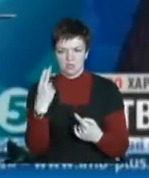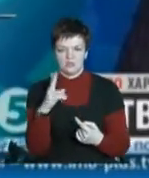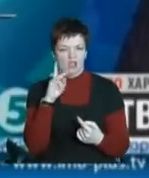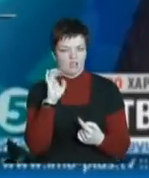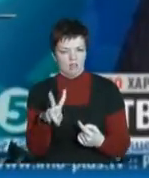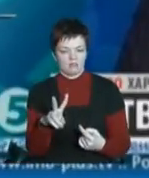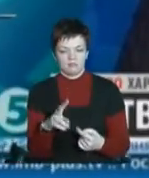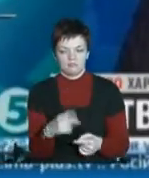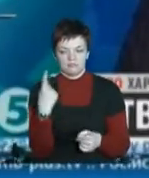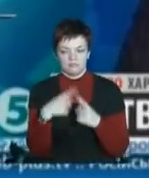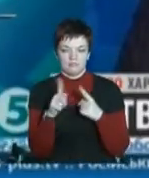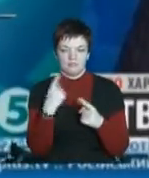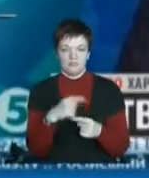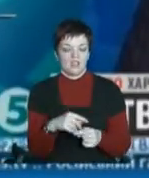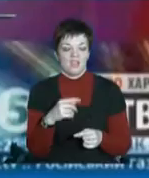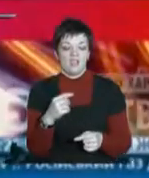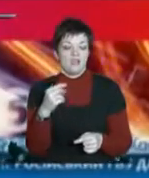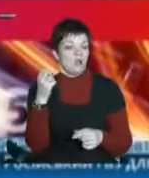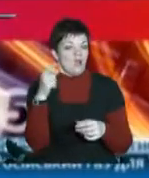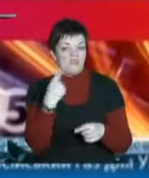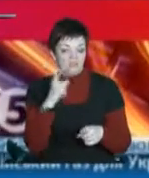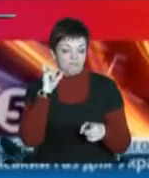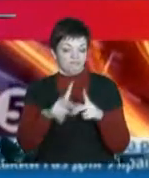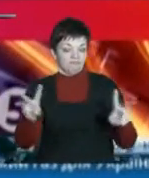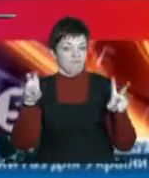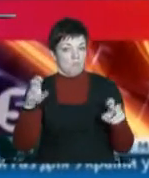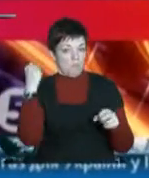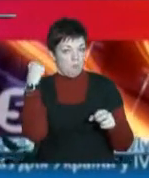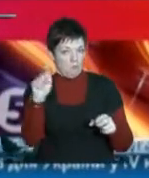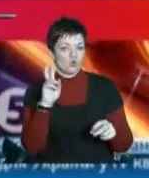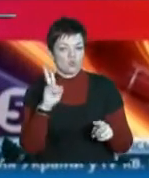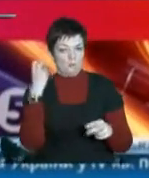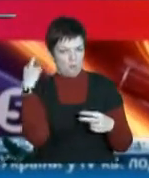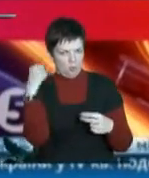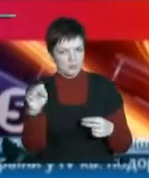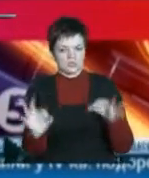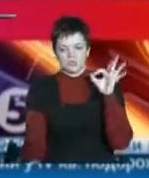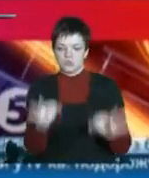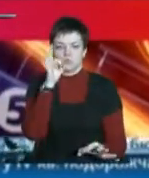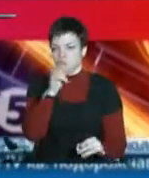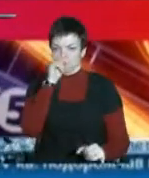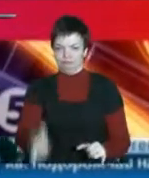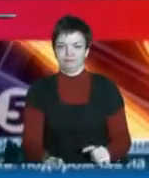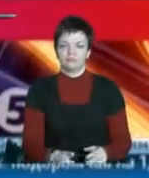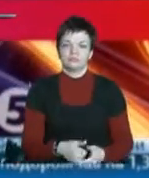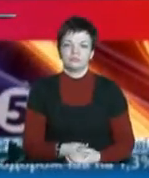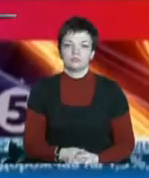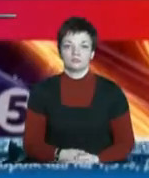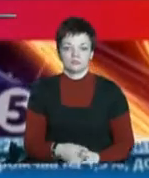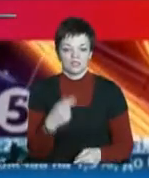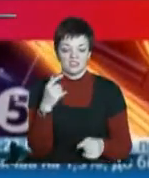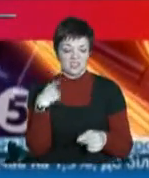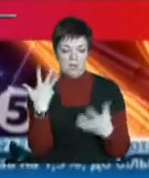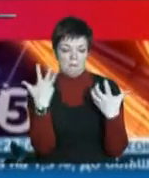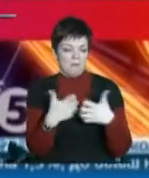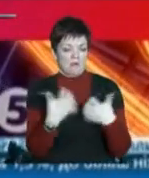судят». За этой фразой, кроме бравады, еще и упорное нежелание Кернеса и городской избирательной комиссии пересчитывать бюллетени,